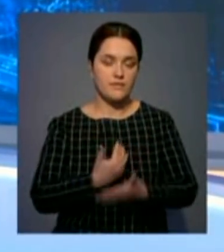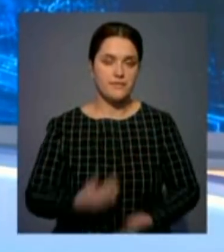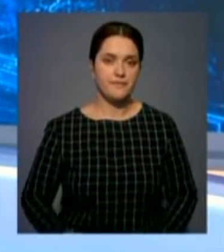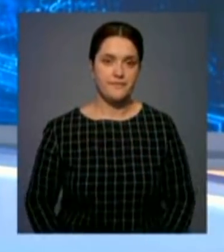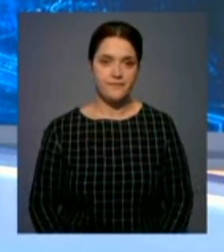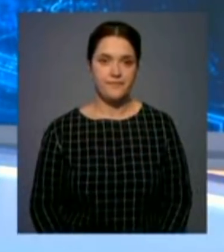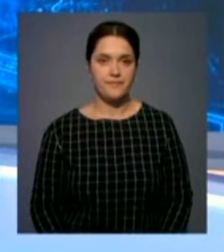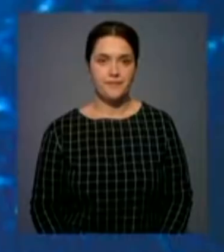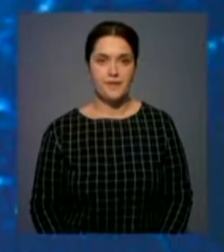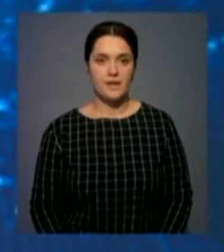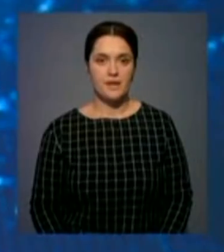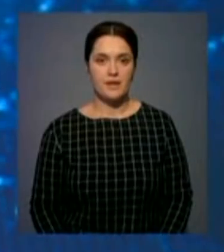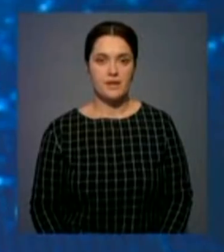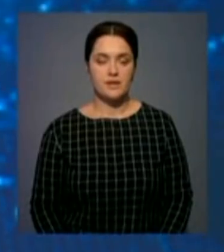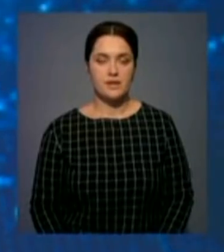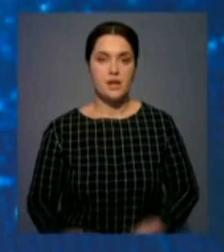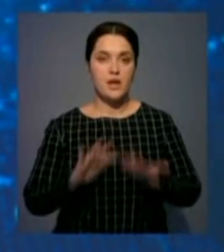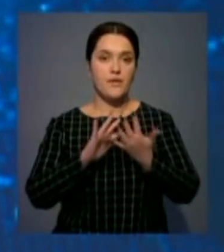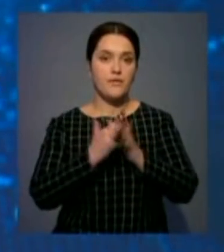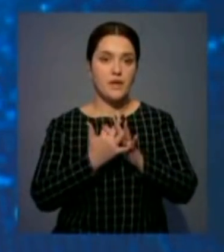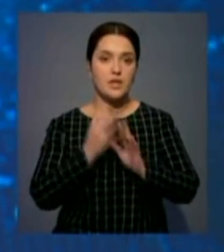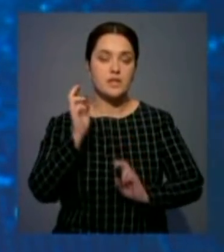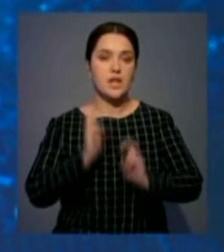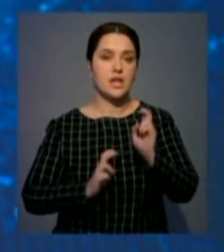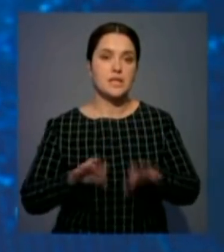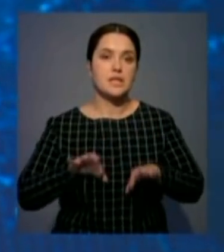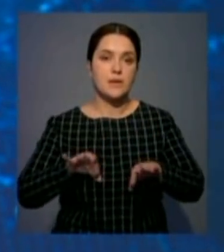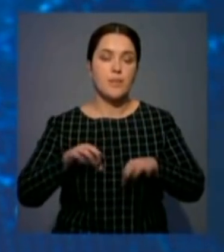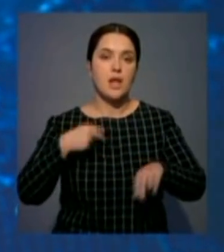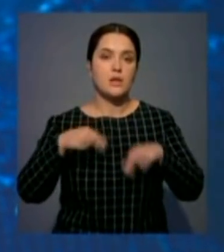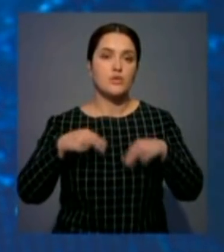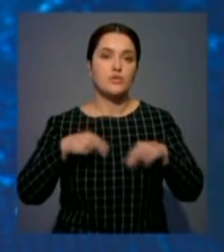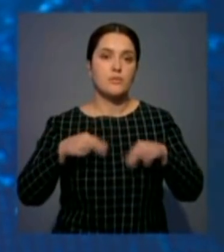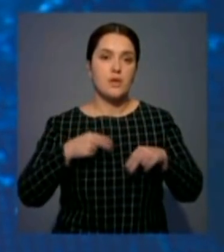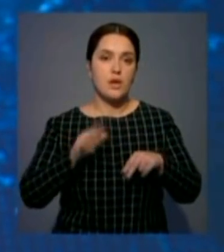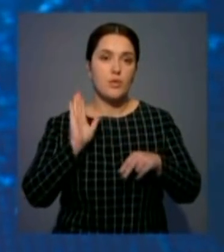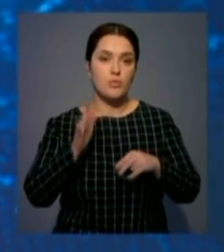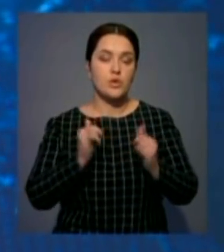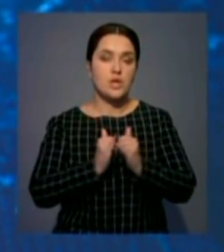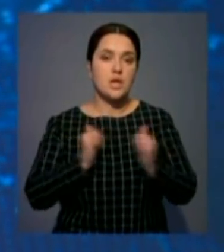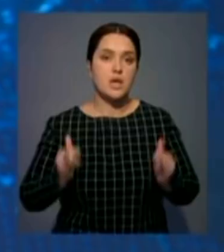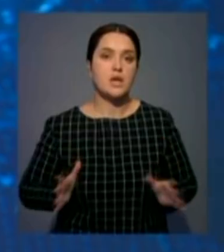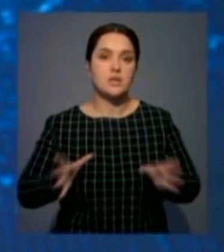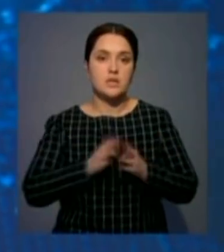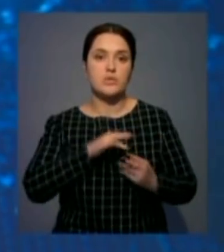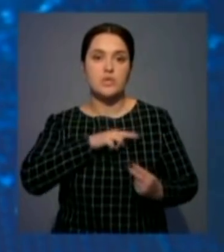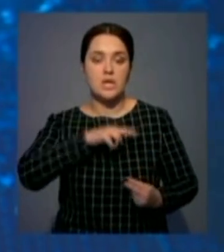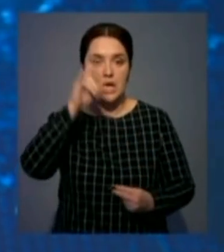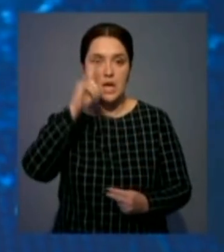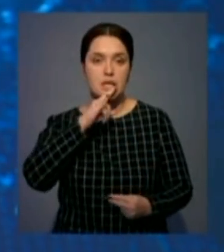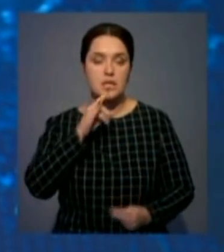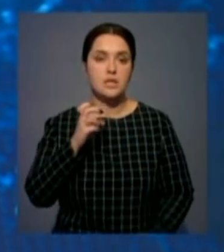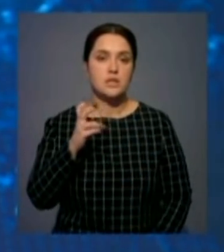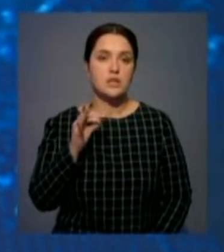вечер. В агропромышленном, индустриальном и транспортно-логистическом секторе намерены наращивать